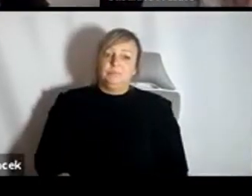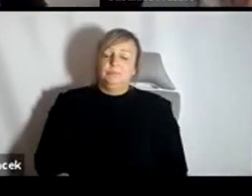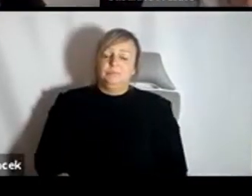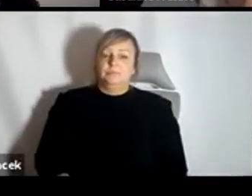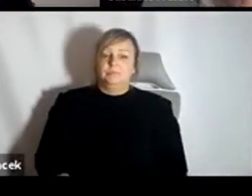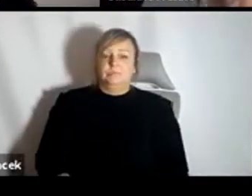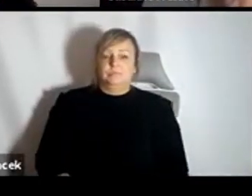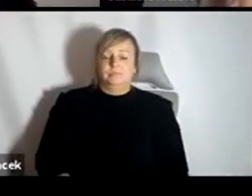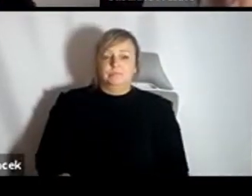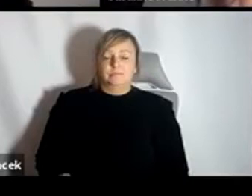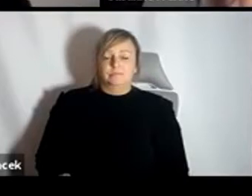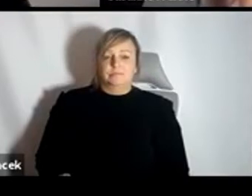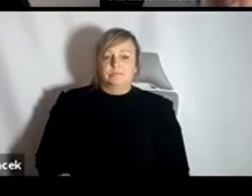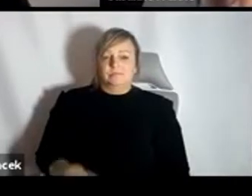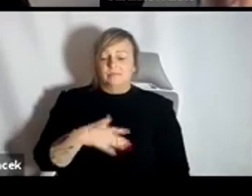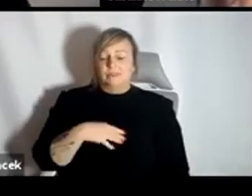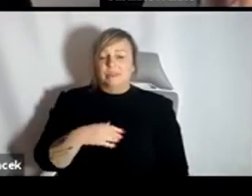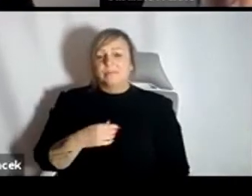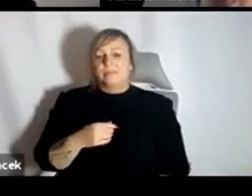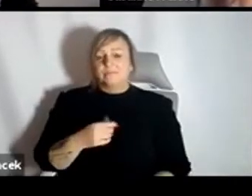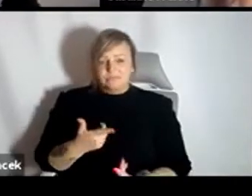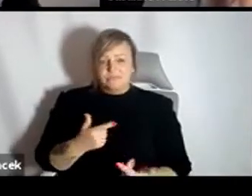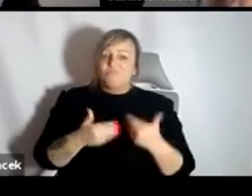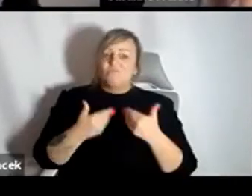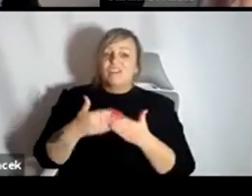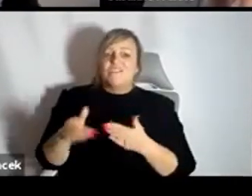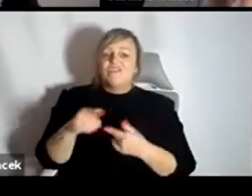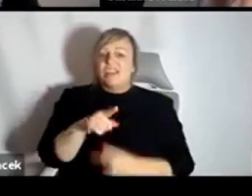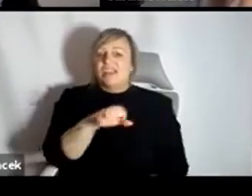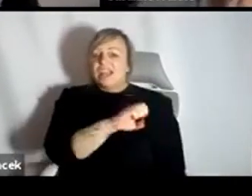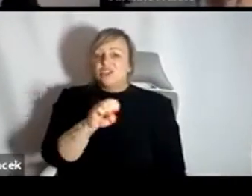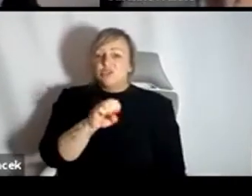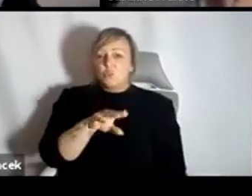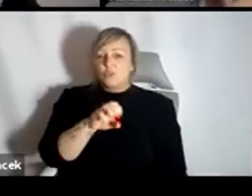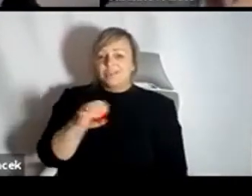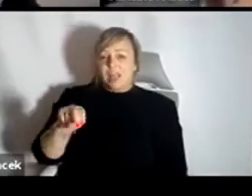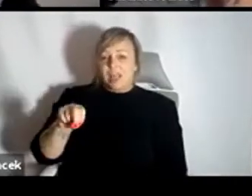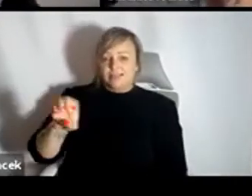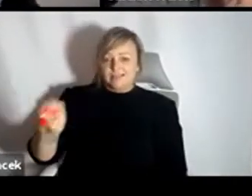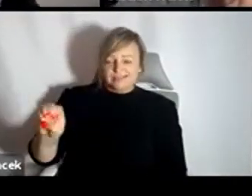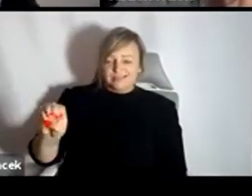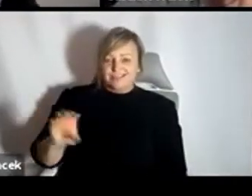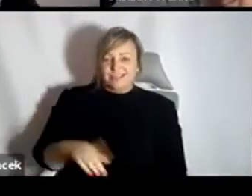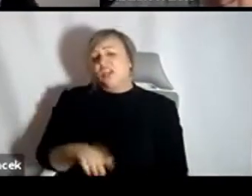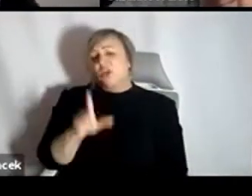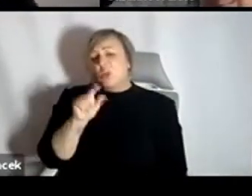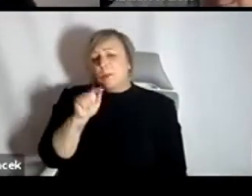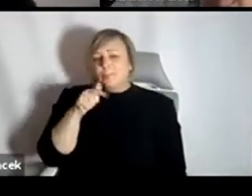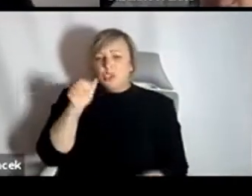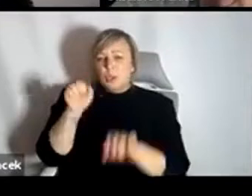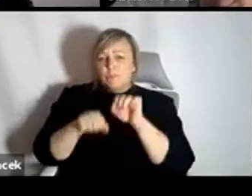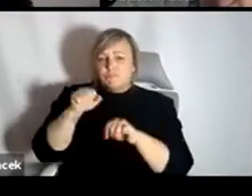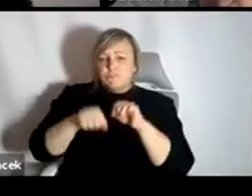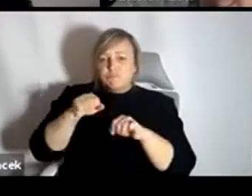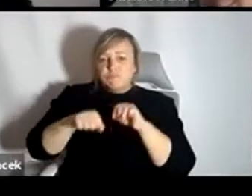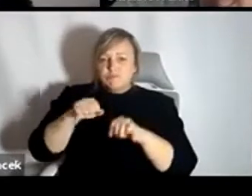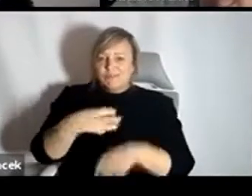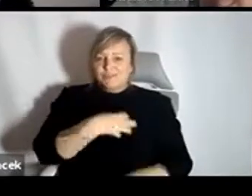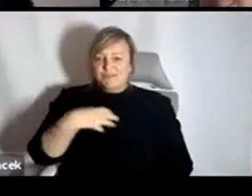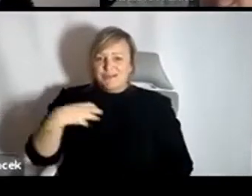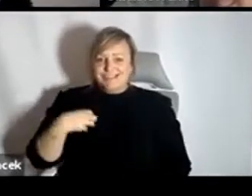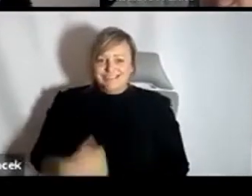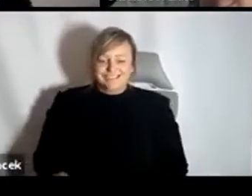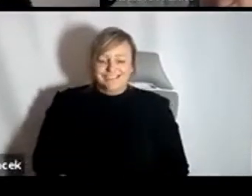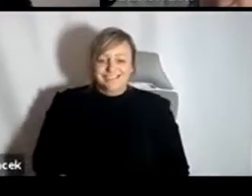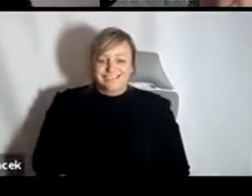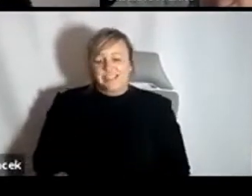Gebe ich den Staffelstab doch gerne mal an Susanne weiter und hau nur ein ganz klein bisschen auf die armen Schalke ein. Ich glaube, auf Schalke müsste